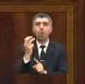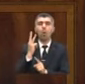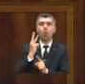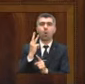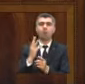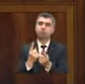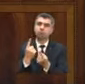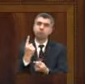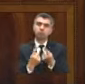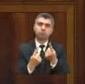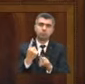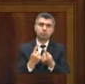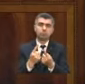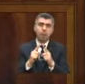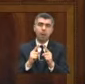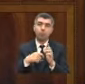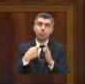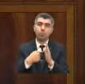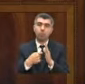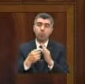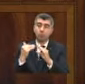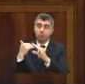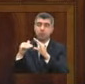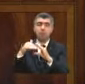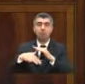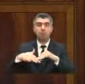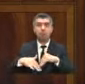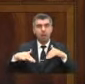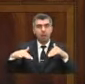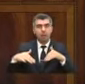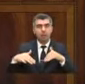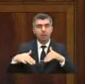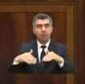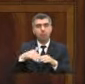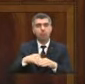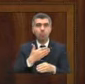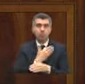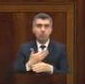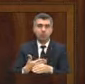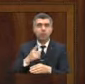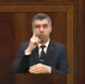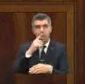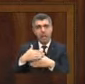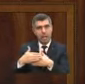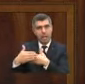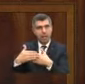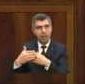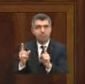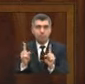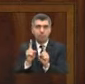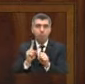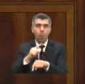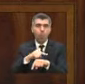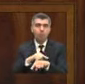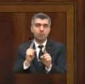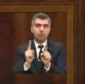نحيلوا المشروع على مجلس النواب أو على مجلس المستشار قريبا، نقلصوا هذه المدة. بمجرد